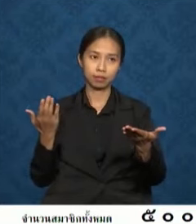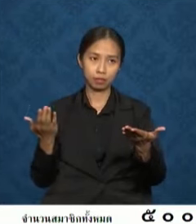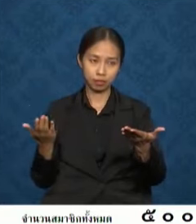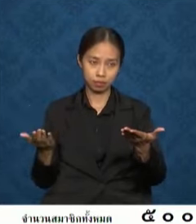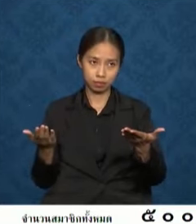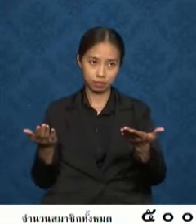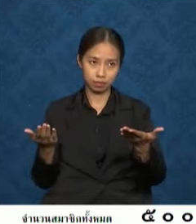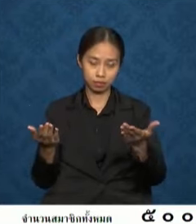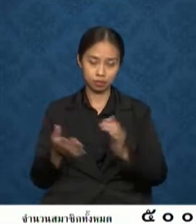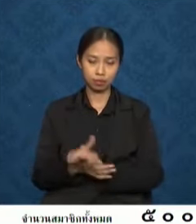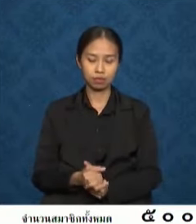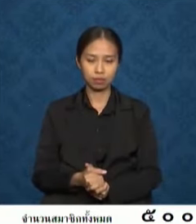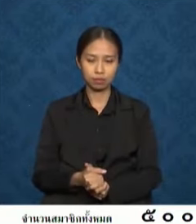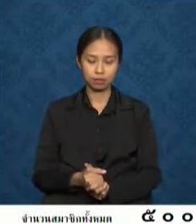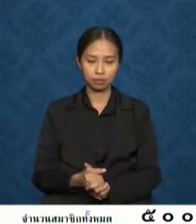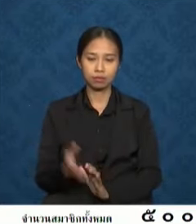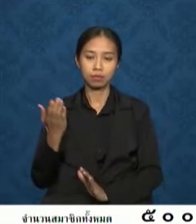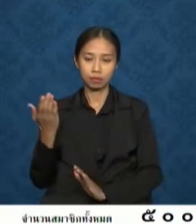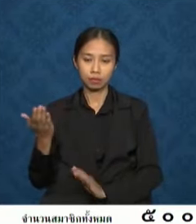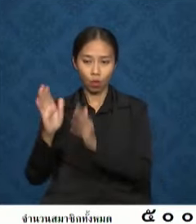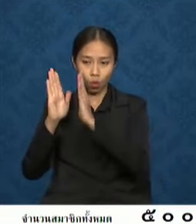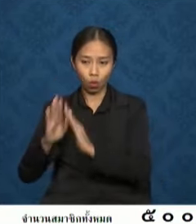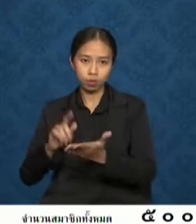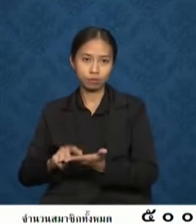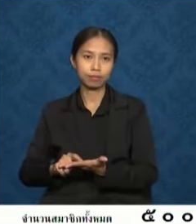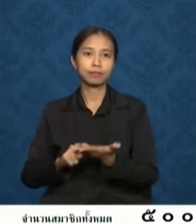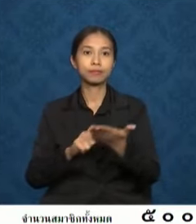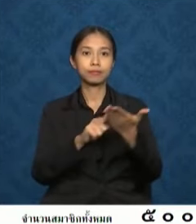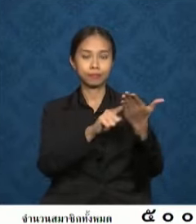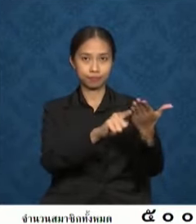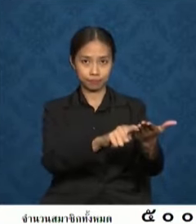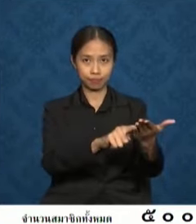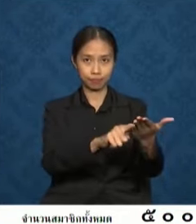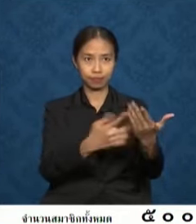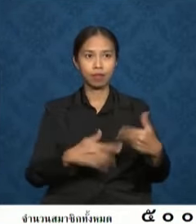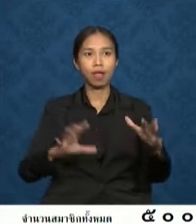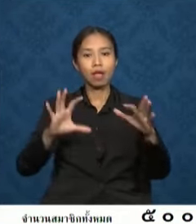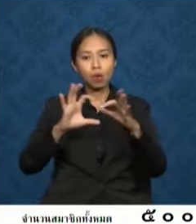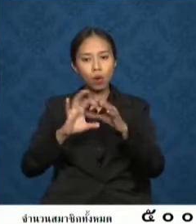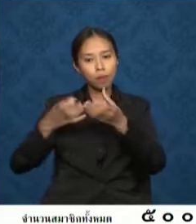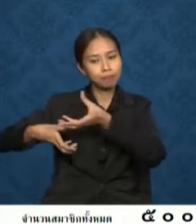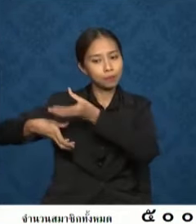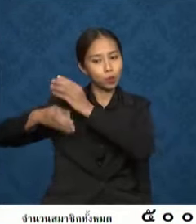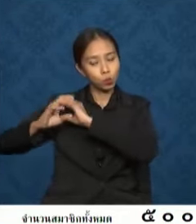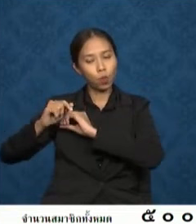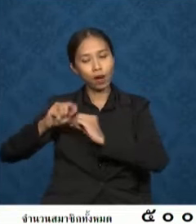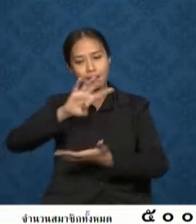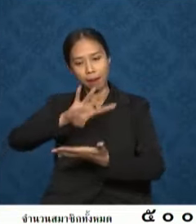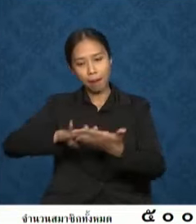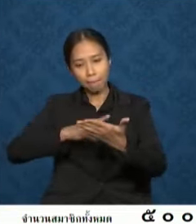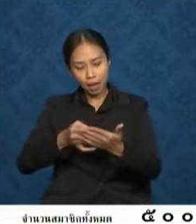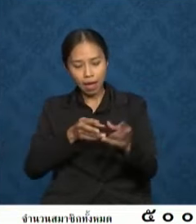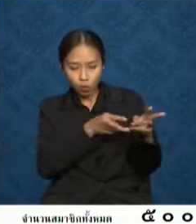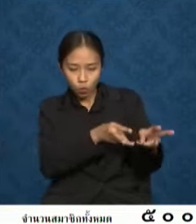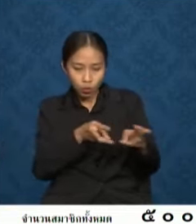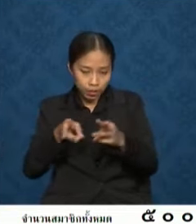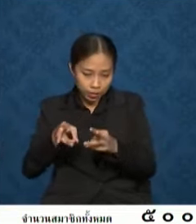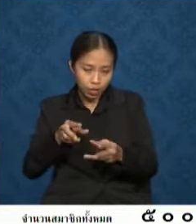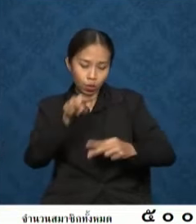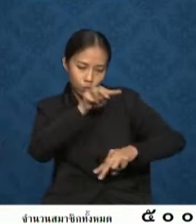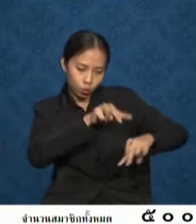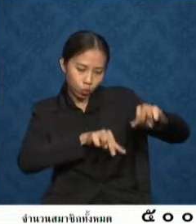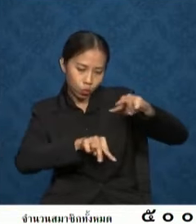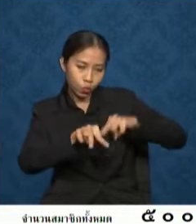ทีครับยติที่ทางผู้ที่เสนอยติเนี่ยเสนอมาเนี่ยเป็นเรื่องเกี่ยวกับการทบทวนมาตรการนะครับในการถวายความปลอด